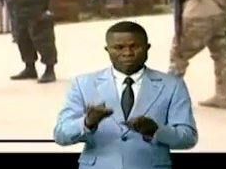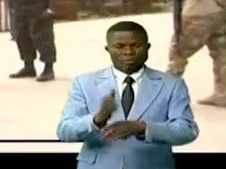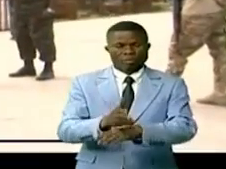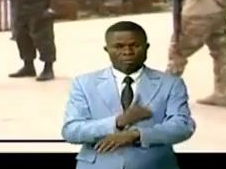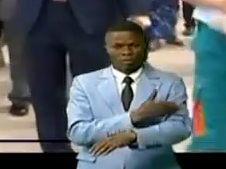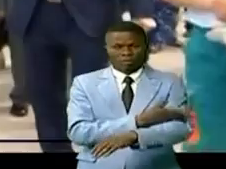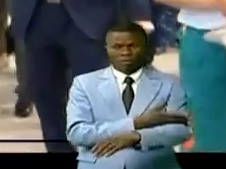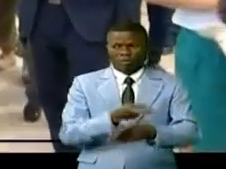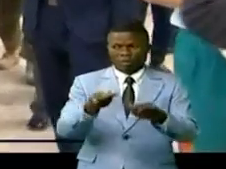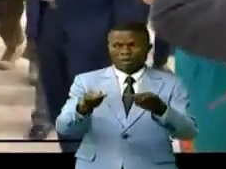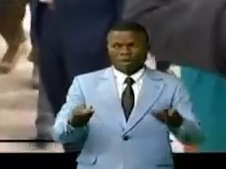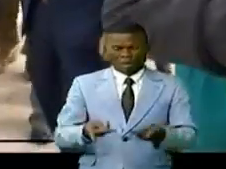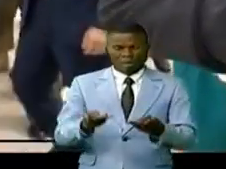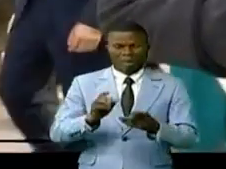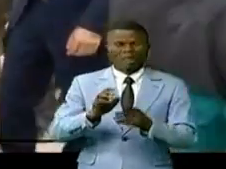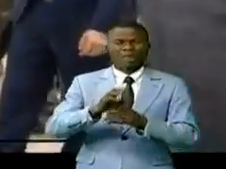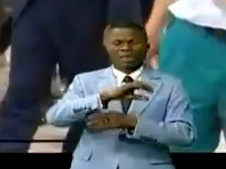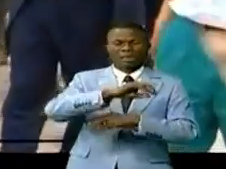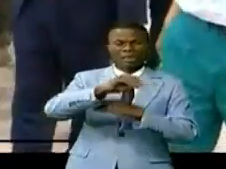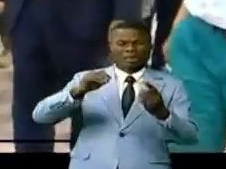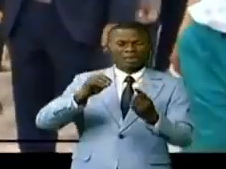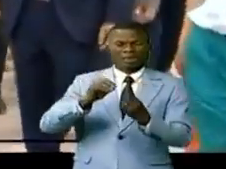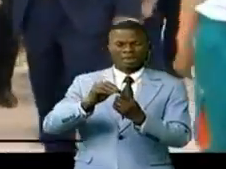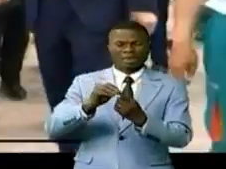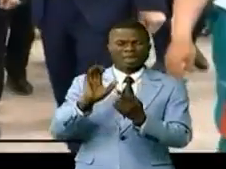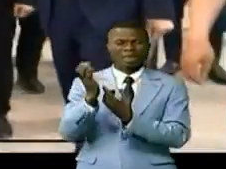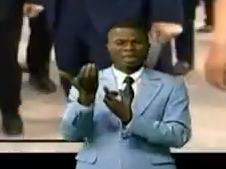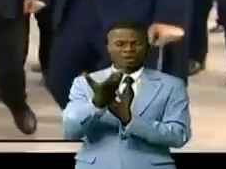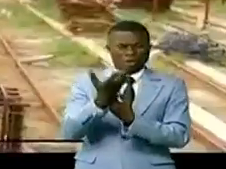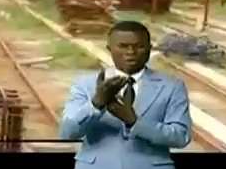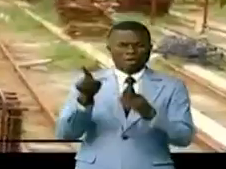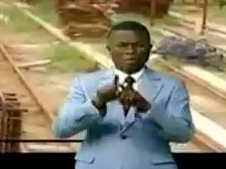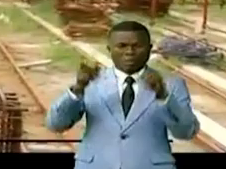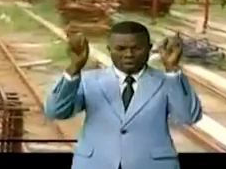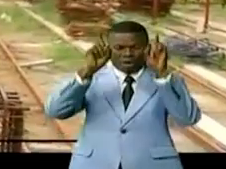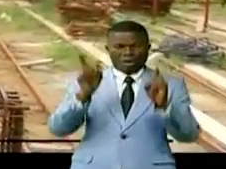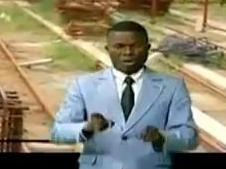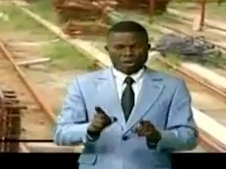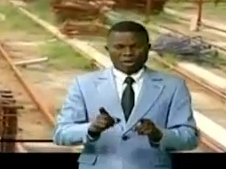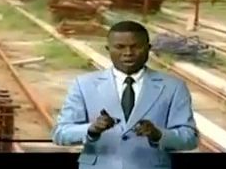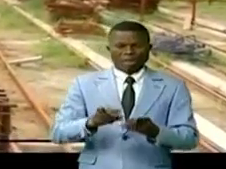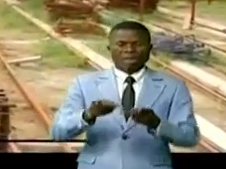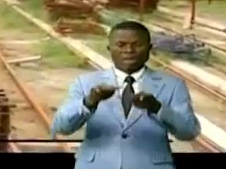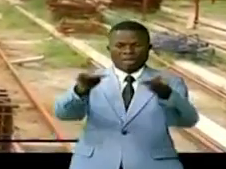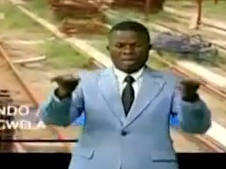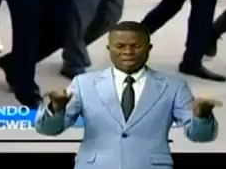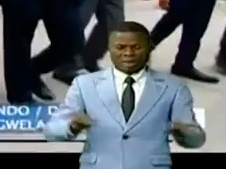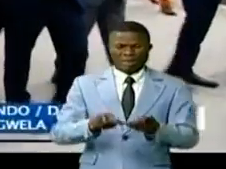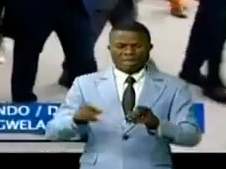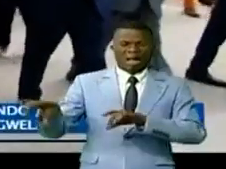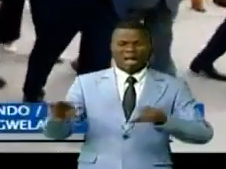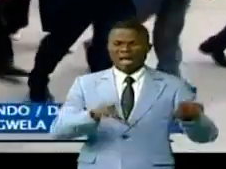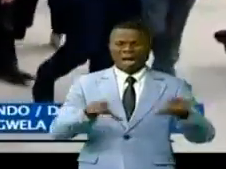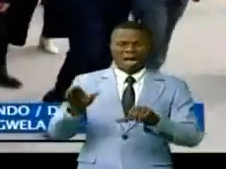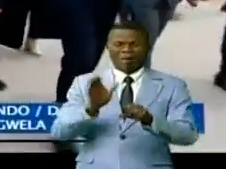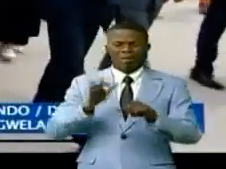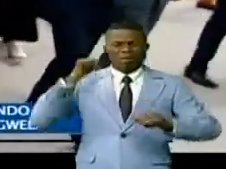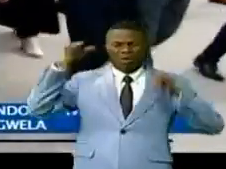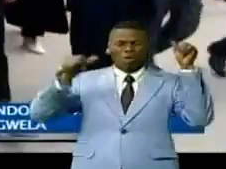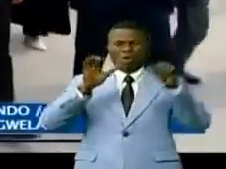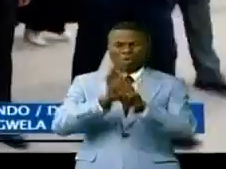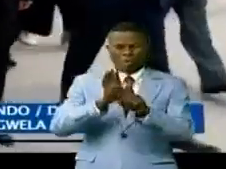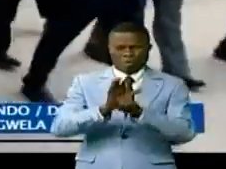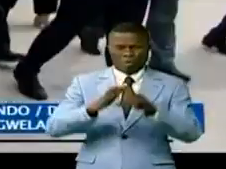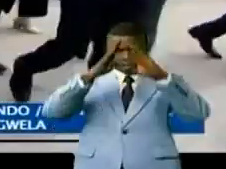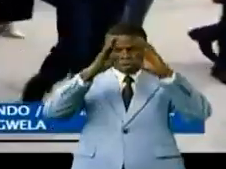de terre un centre culturel et artistique de référence en Afrique qui abritera une salle de spectacle moderne et plusieurs autres bâtiments pour